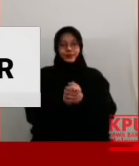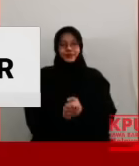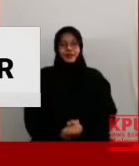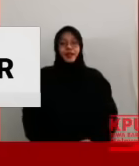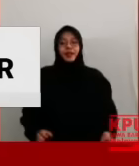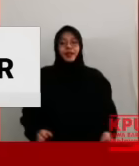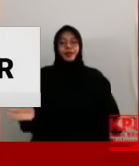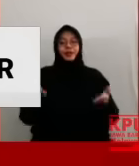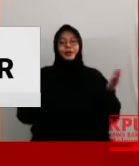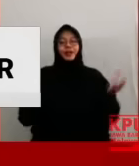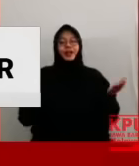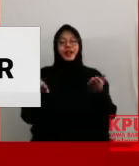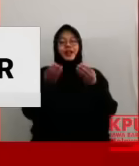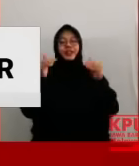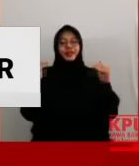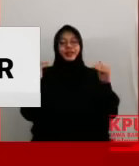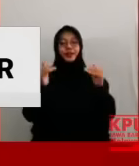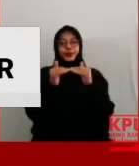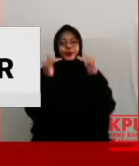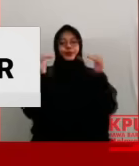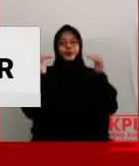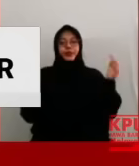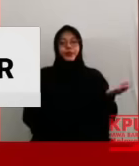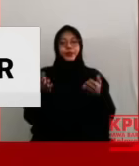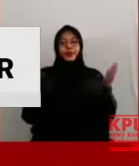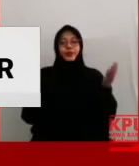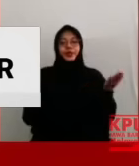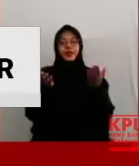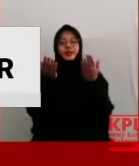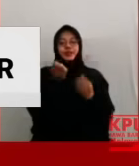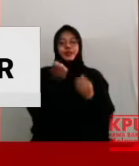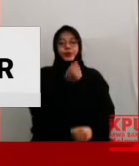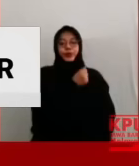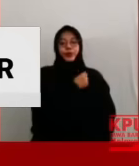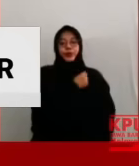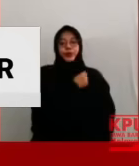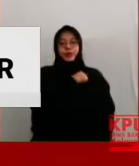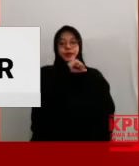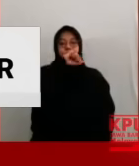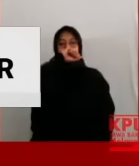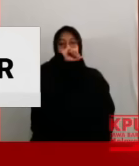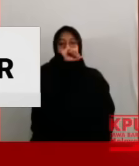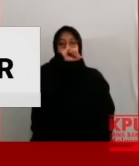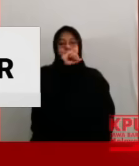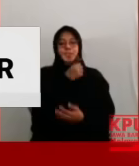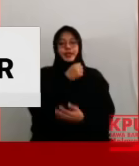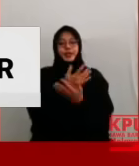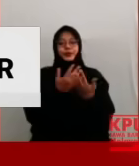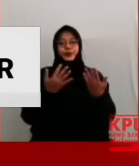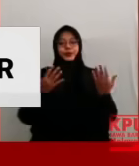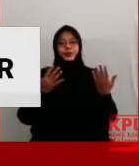bersatu hiduplah Tatu hiduplah negeriku Bangsaku